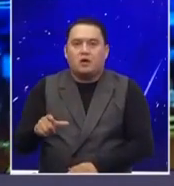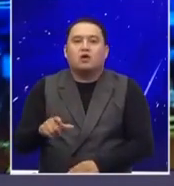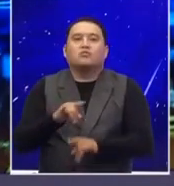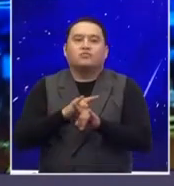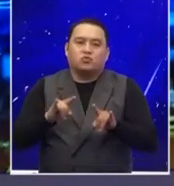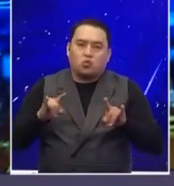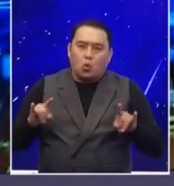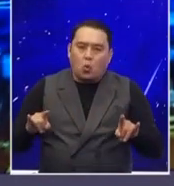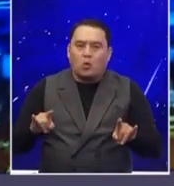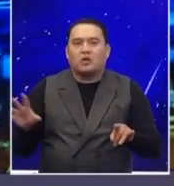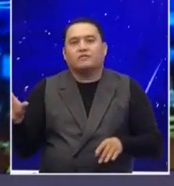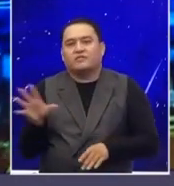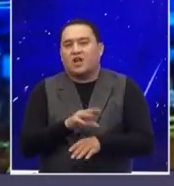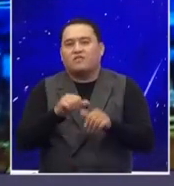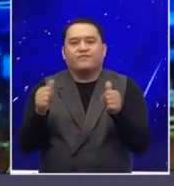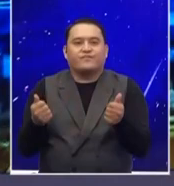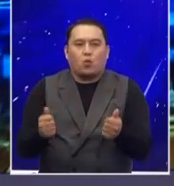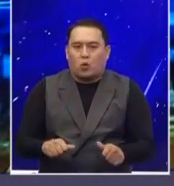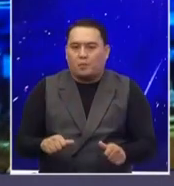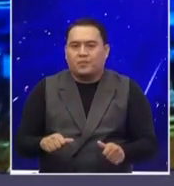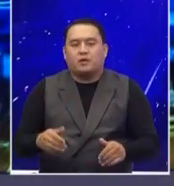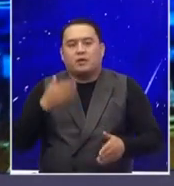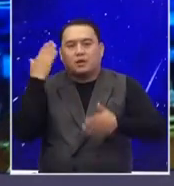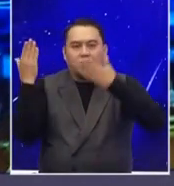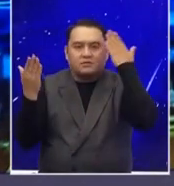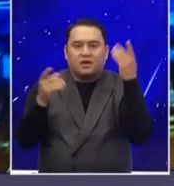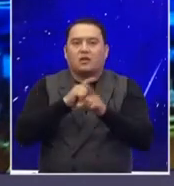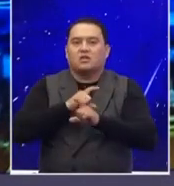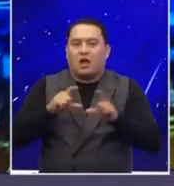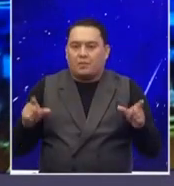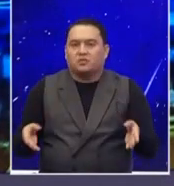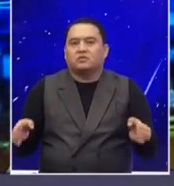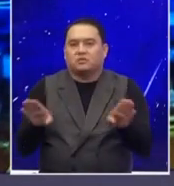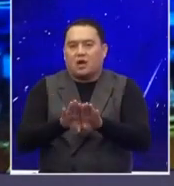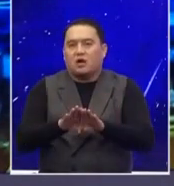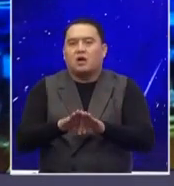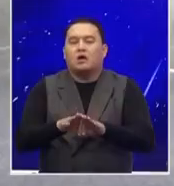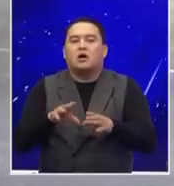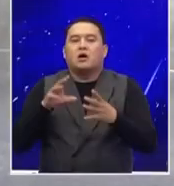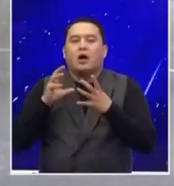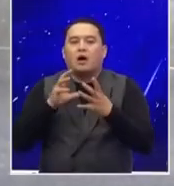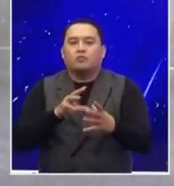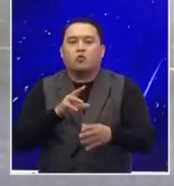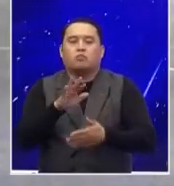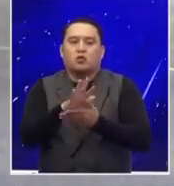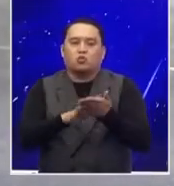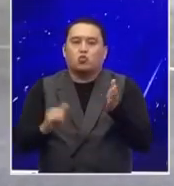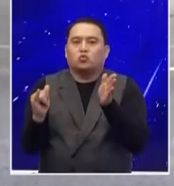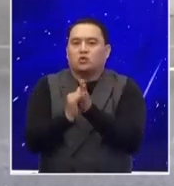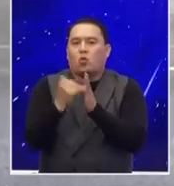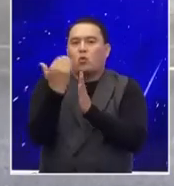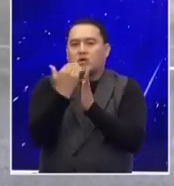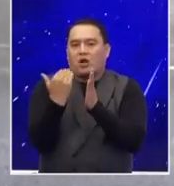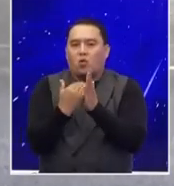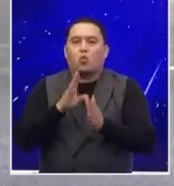дошкольных организаций, всех форм собственности и развлекательных объектов. Работа общественного транспорта продолжится по установленному